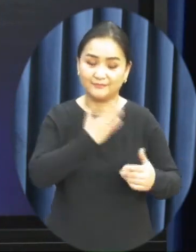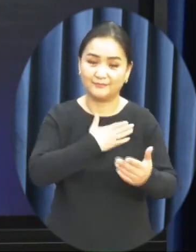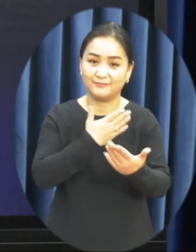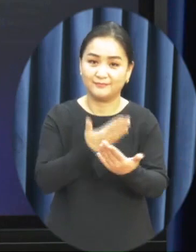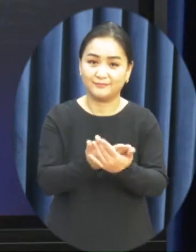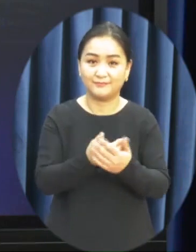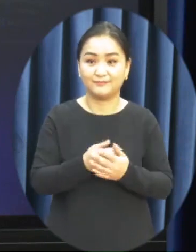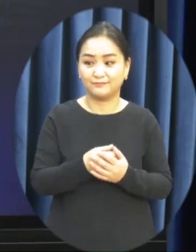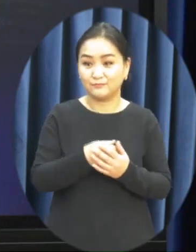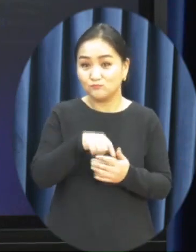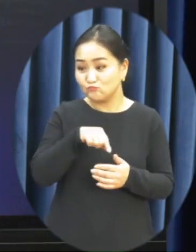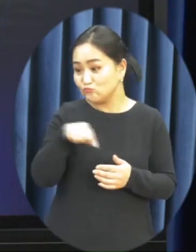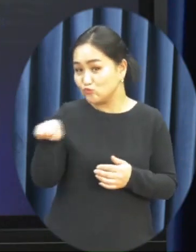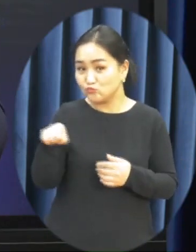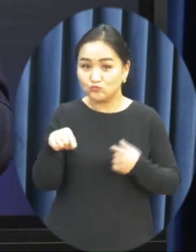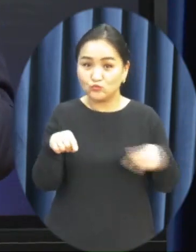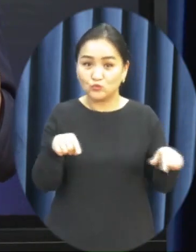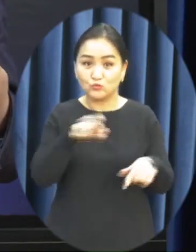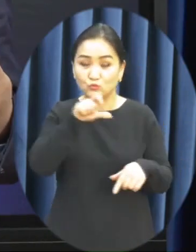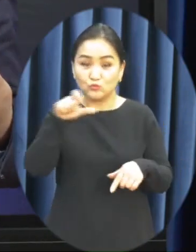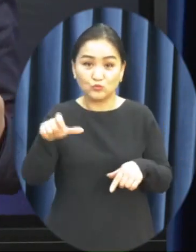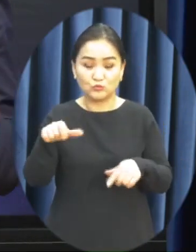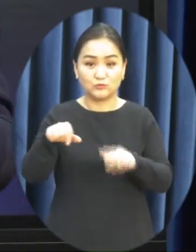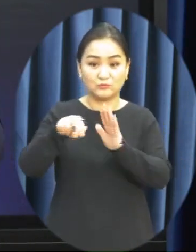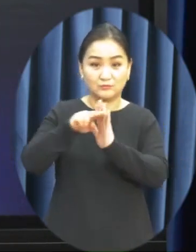བྱེད རྔལ སྱེད